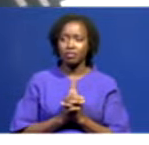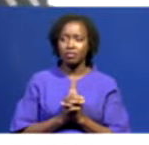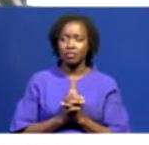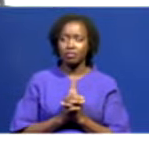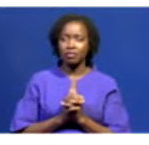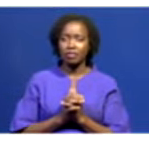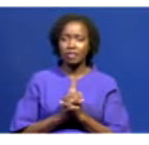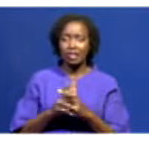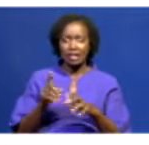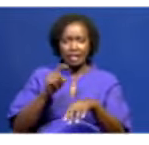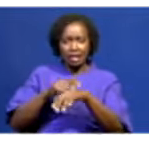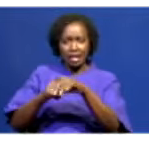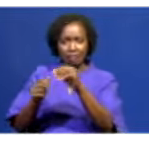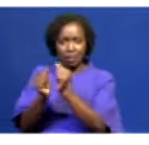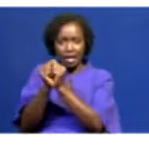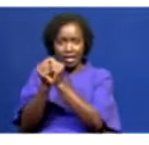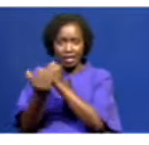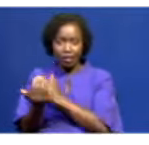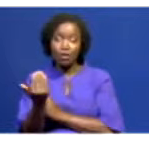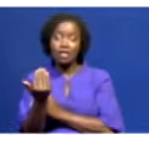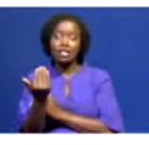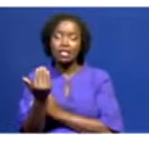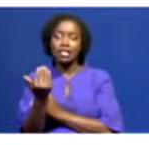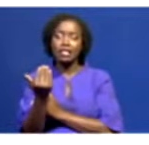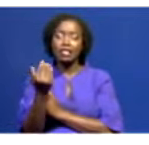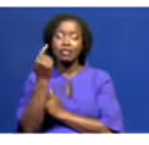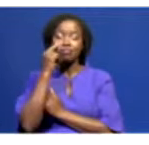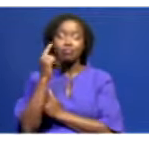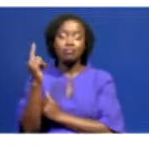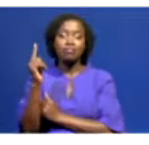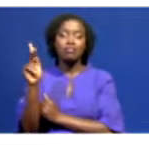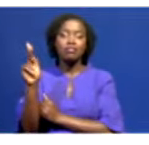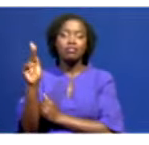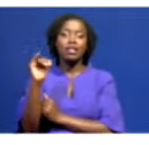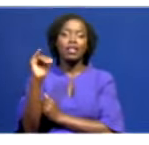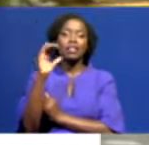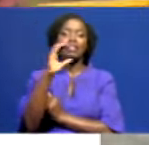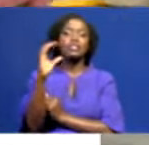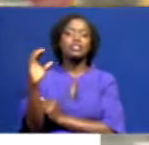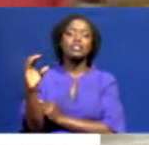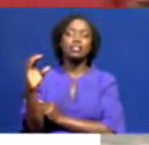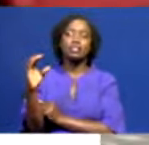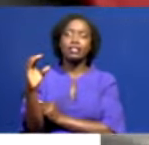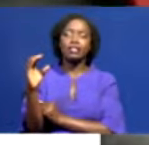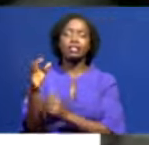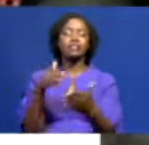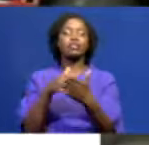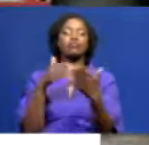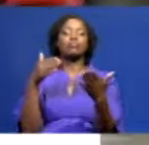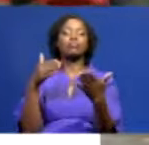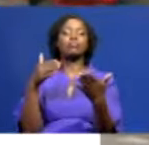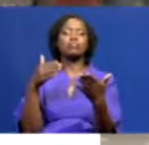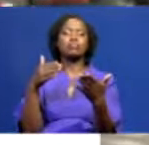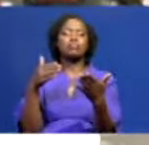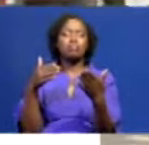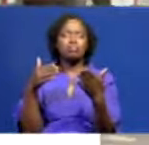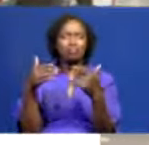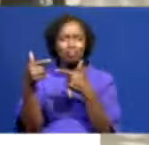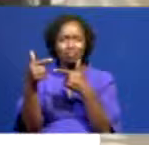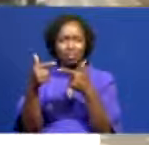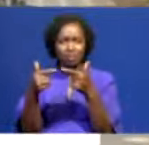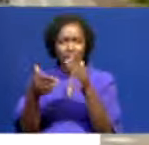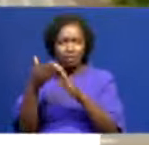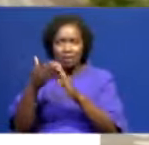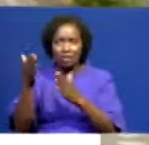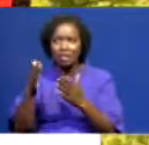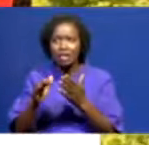Saa nne asubuhi ya leo, shughuli katika jumba la kitaifa la mikutano la KICC zilisitishwa ghafla bin vu kufuatia tetesi